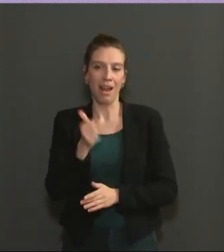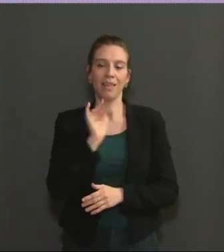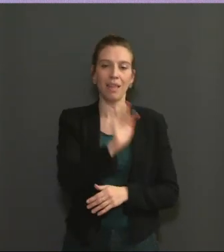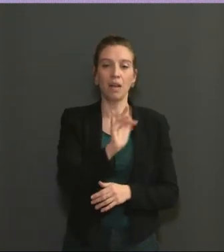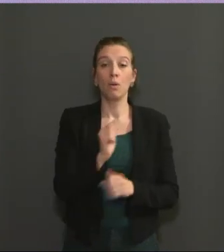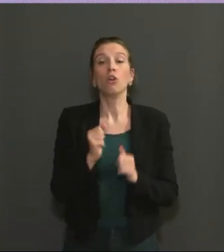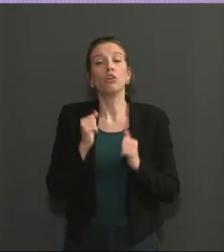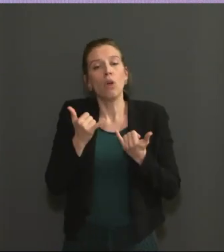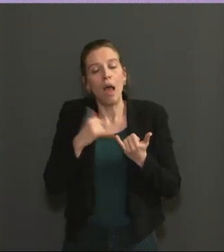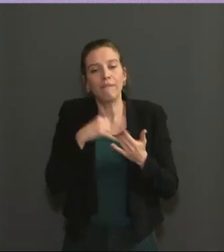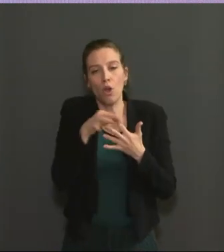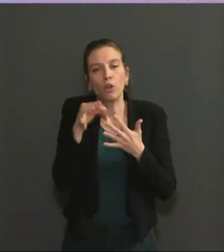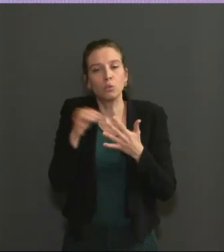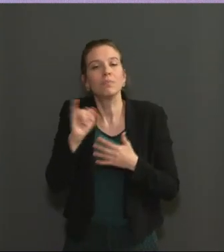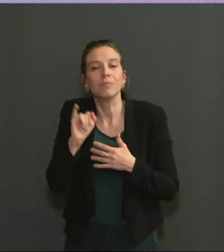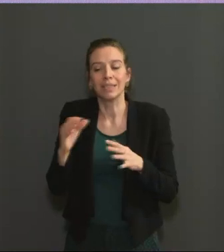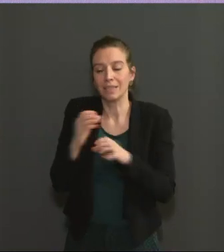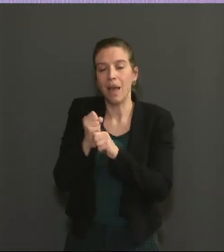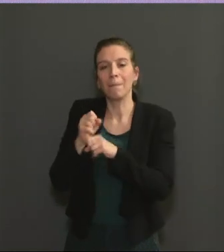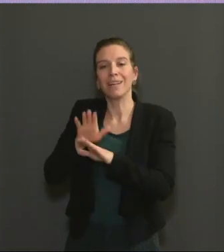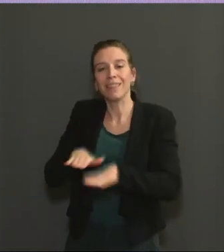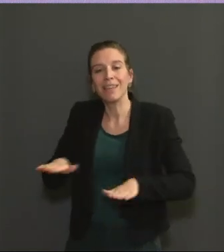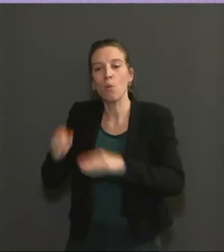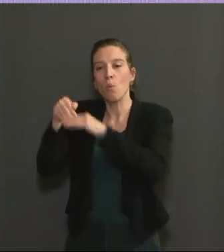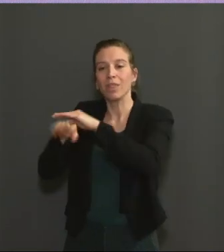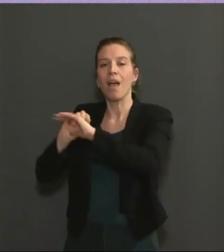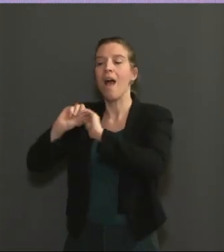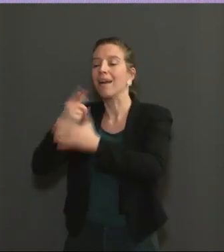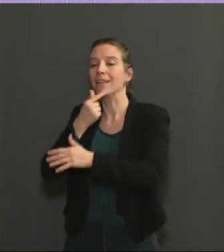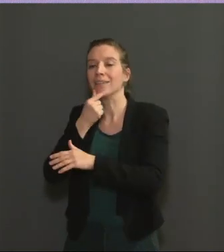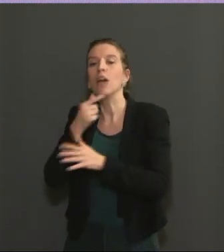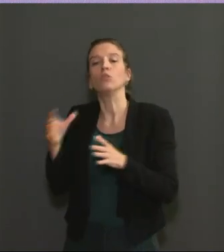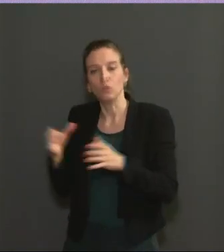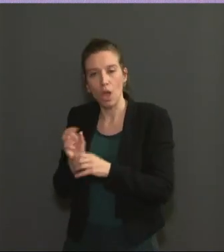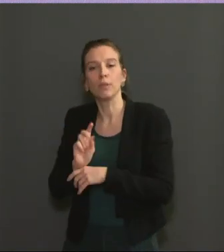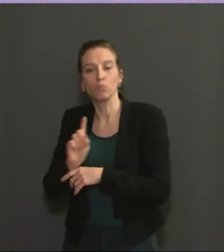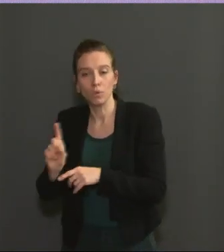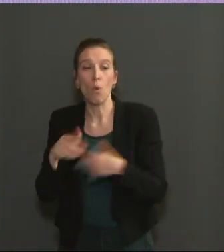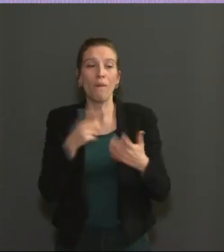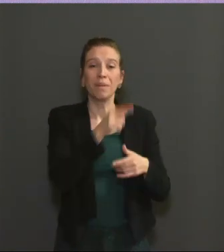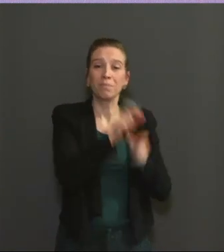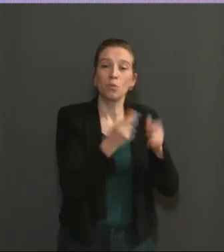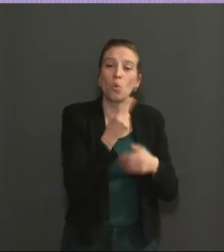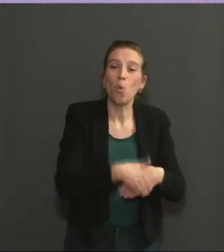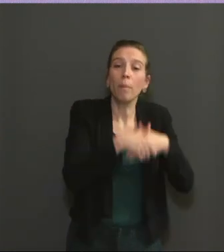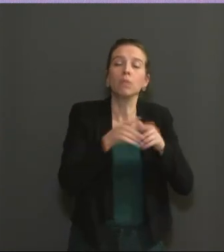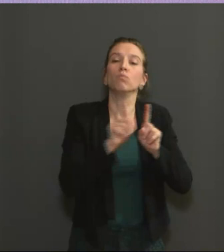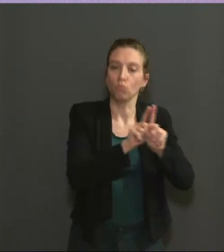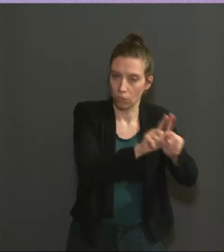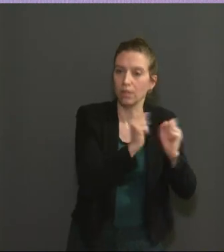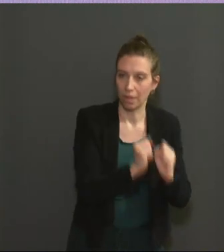gaan winkelen dit weekend waren er jammer genoeg weer een aantal zogenaam Lockdown